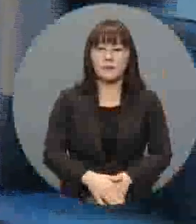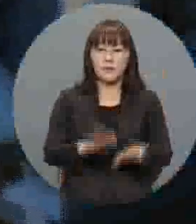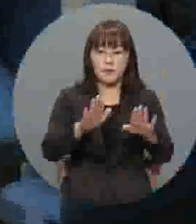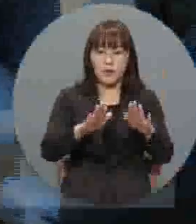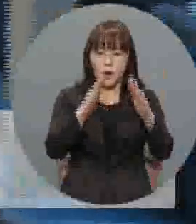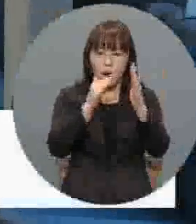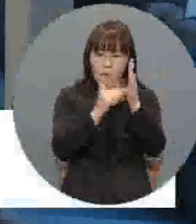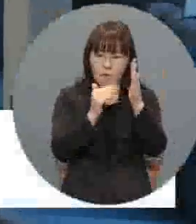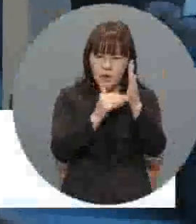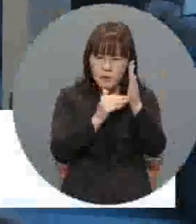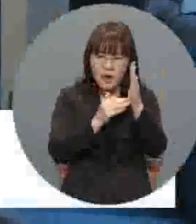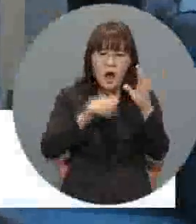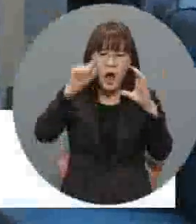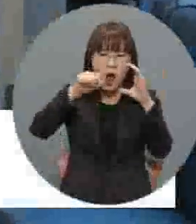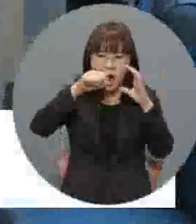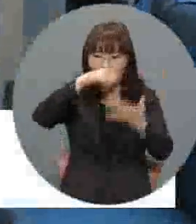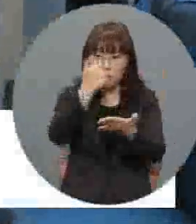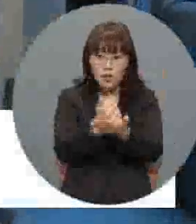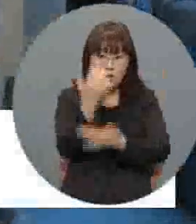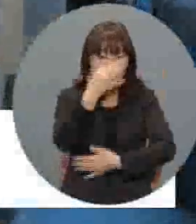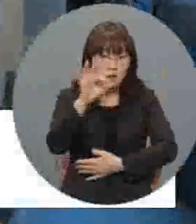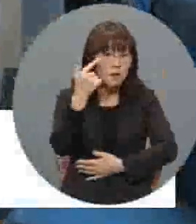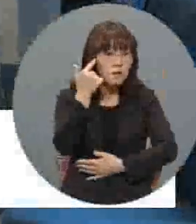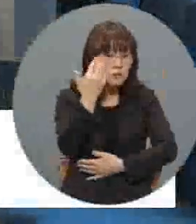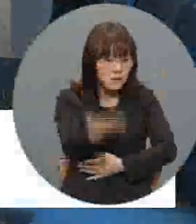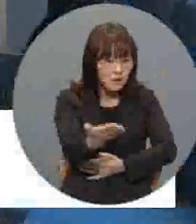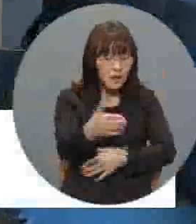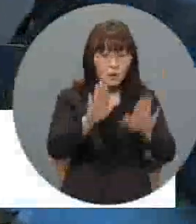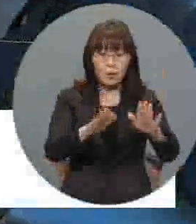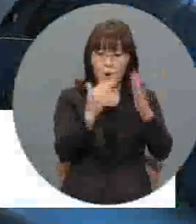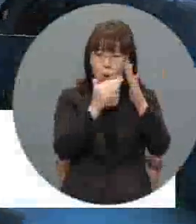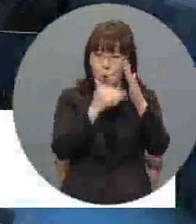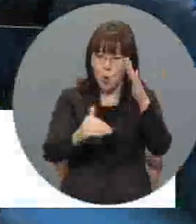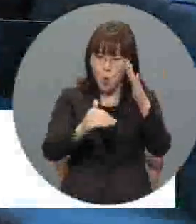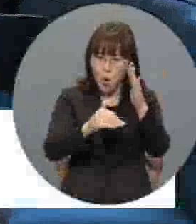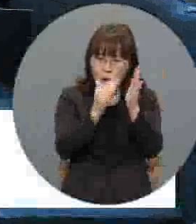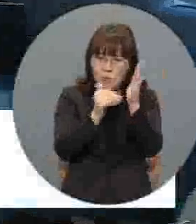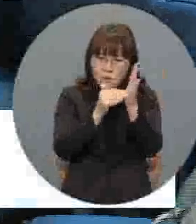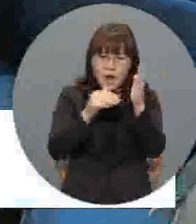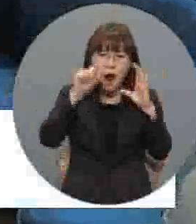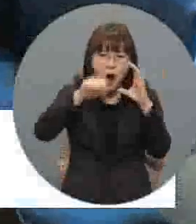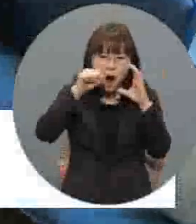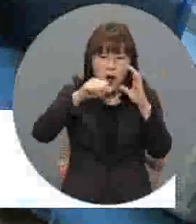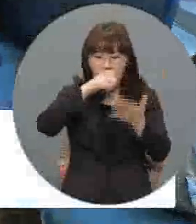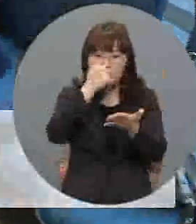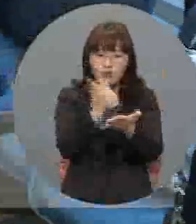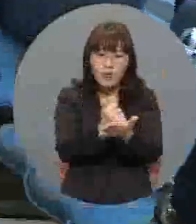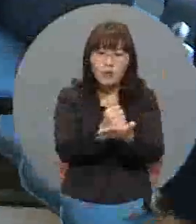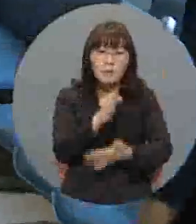공무상 비밀 누설 혐의 인정하세요? 이번에 공무상 기밀 누설 혐의를 받고 있는데